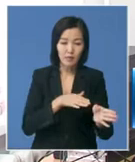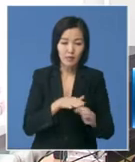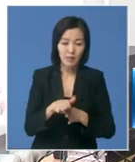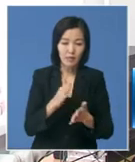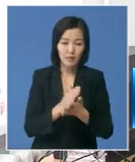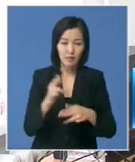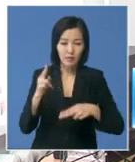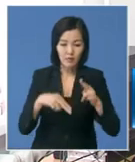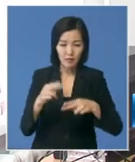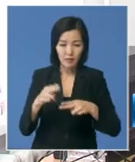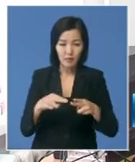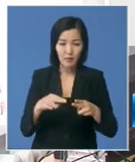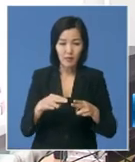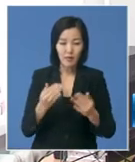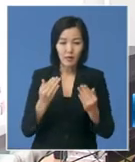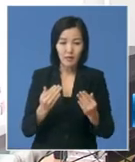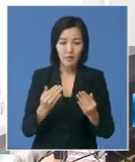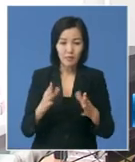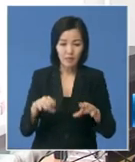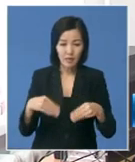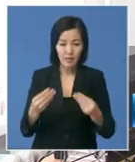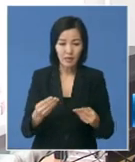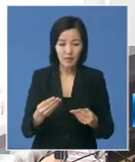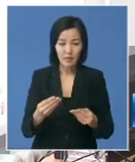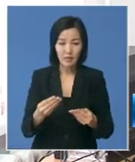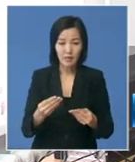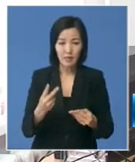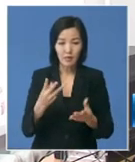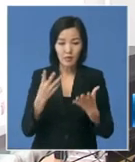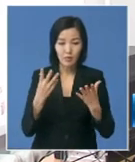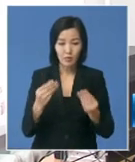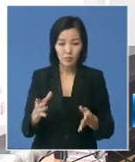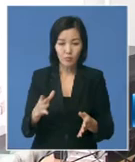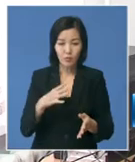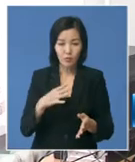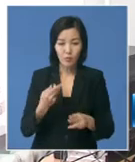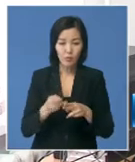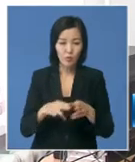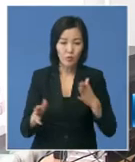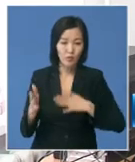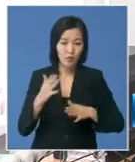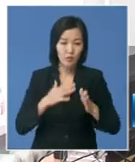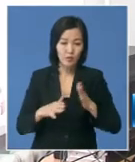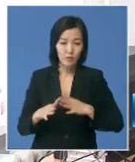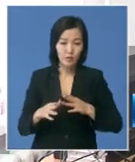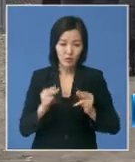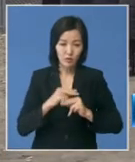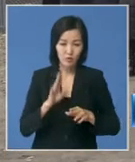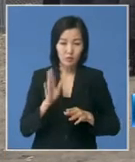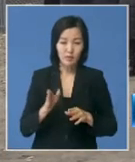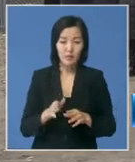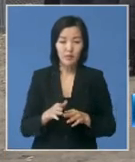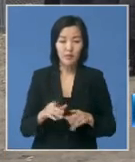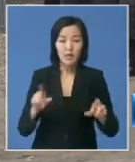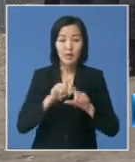салынып, берілгеніне уже қуанып өте қуаныштымыз. Арада жұмыс істейміз.